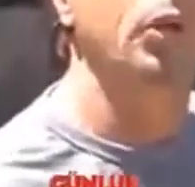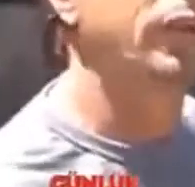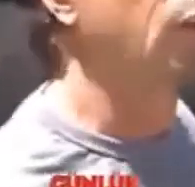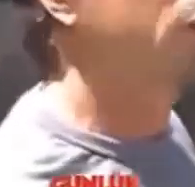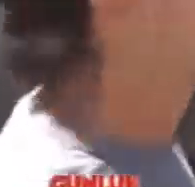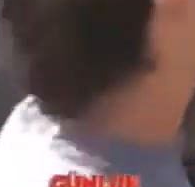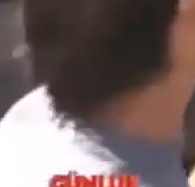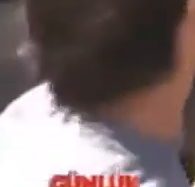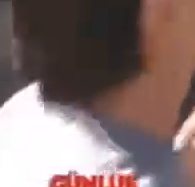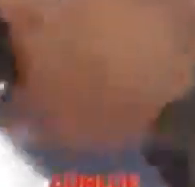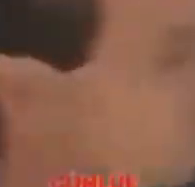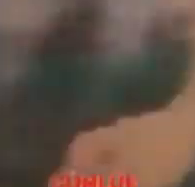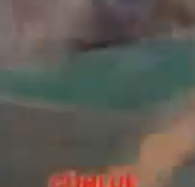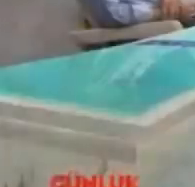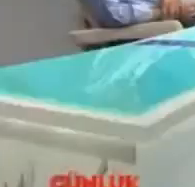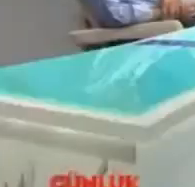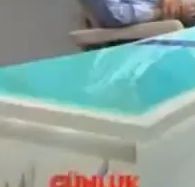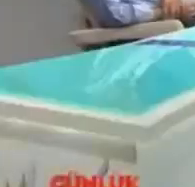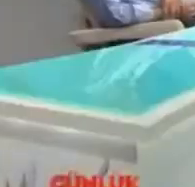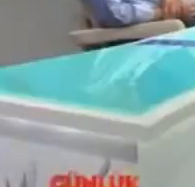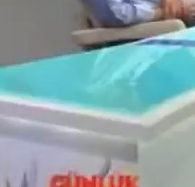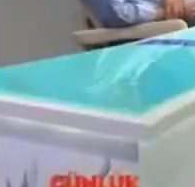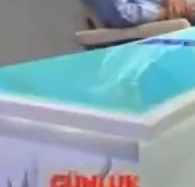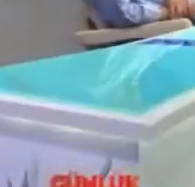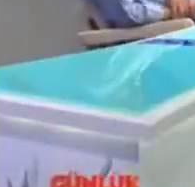Zapatero. ¿Qué opina usted del gobierno de Zapatero?